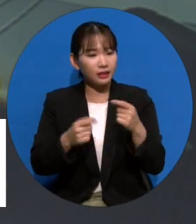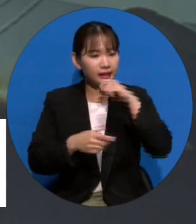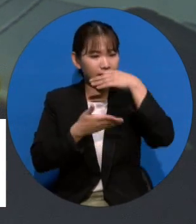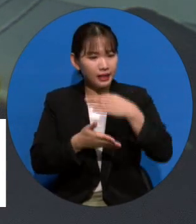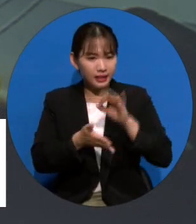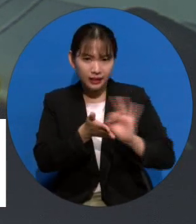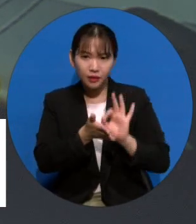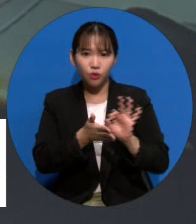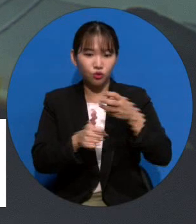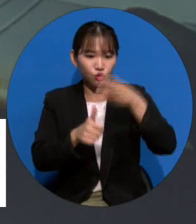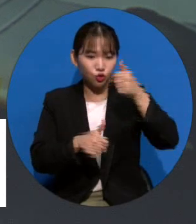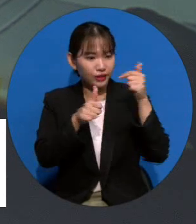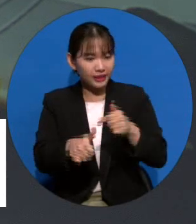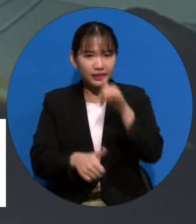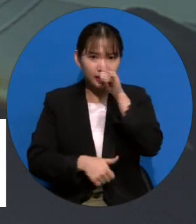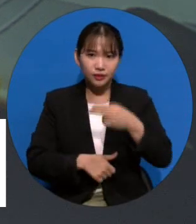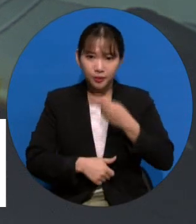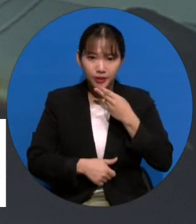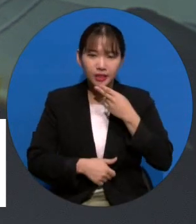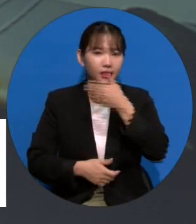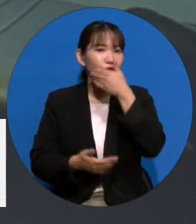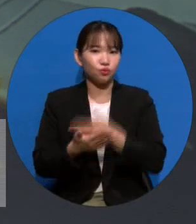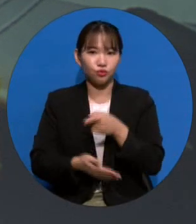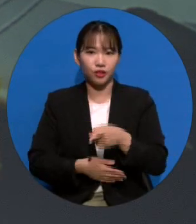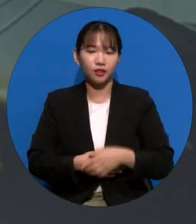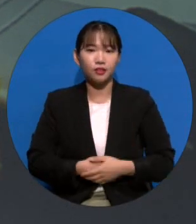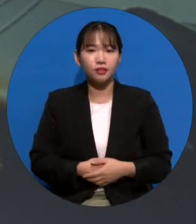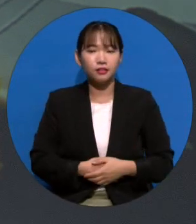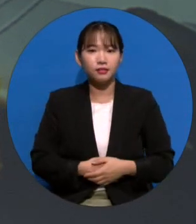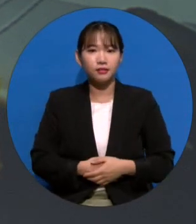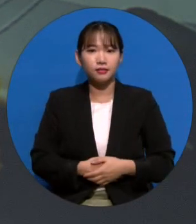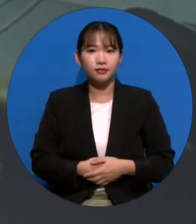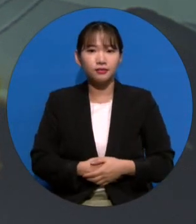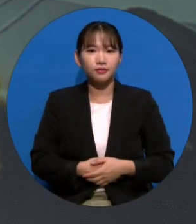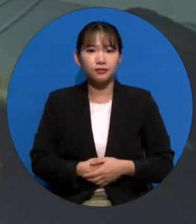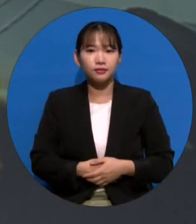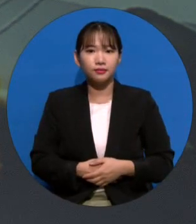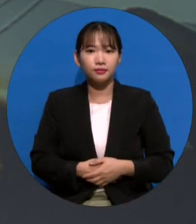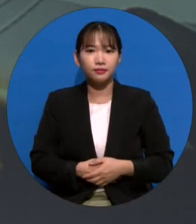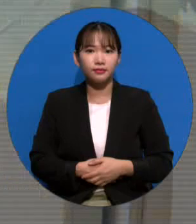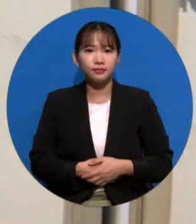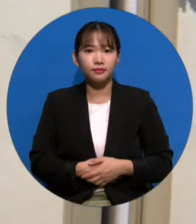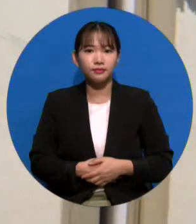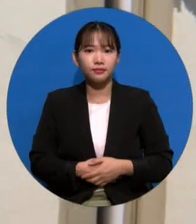예산 전용에 군수의 지시에 의해 이루어졌는지 여부가 핵심입니다. 김진선 기자입니다.